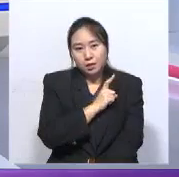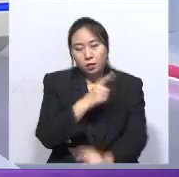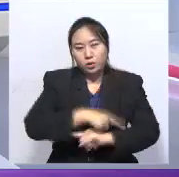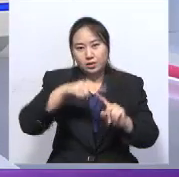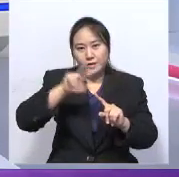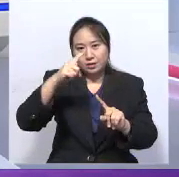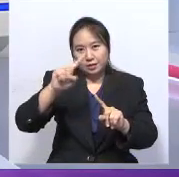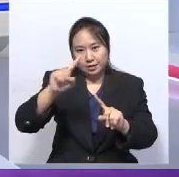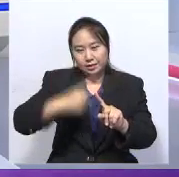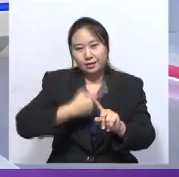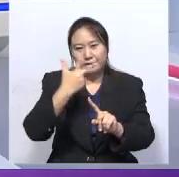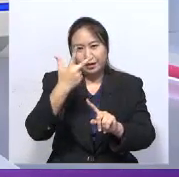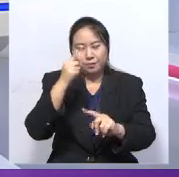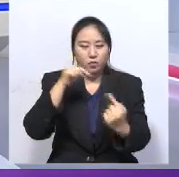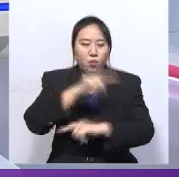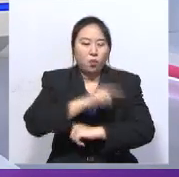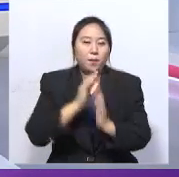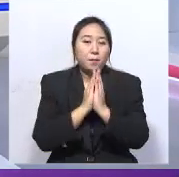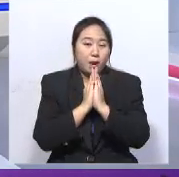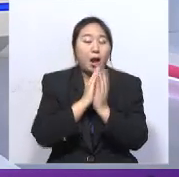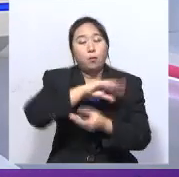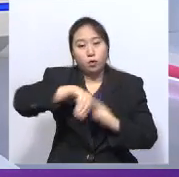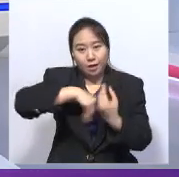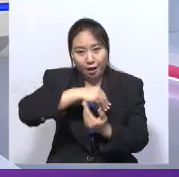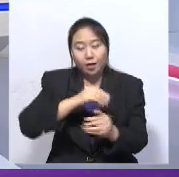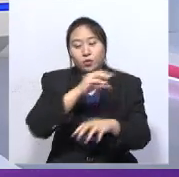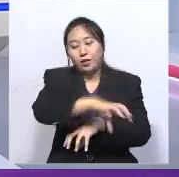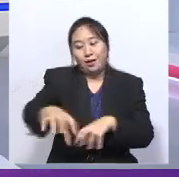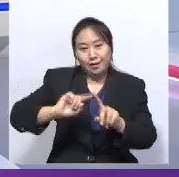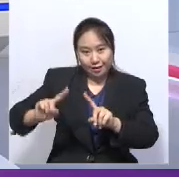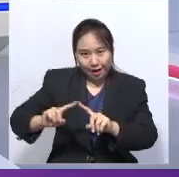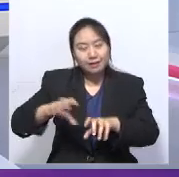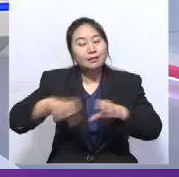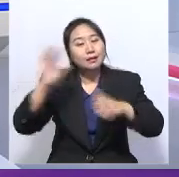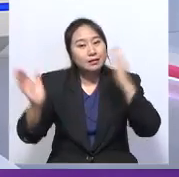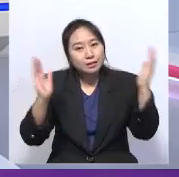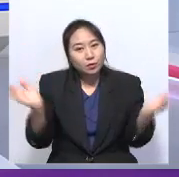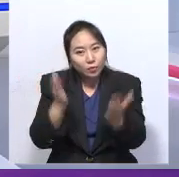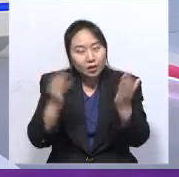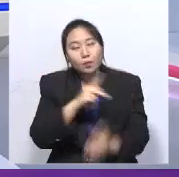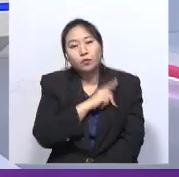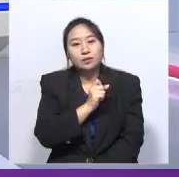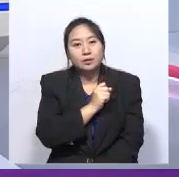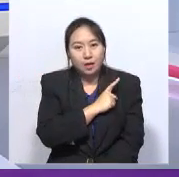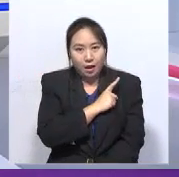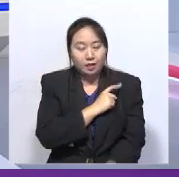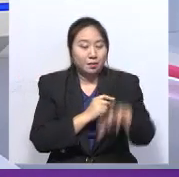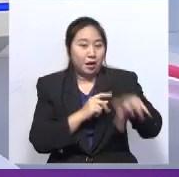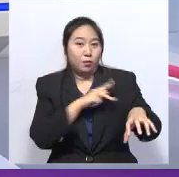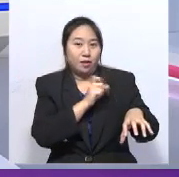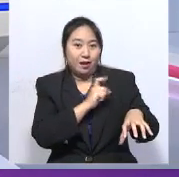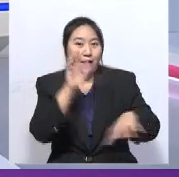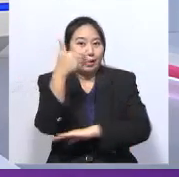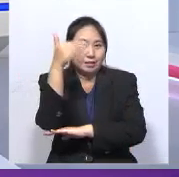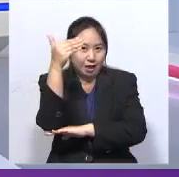ค่ะวันที่1มีนาคมนี้แล้วนะคะเป็นวันมาฆบูชาหน่วยงานต่างๆค่ะเริ่มจัดกิจกรรมส่งเสริมพระพุทธศาสนาโดยสำนักงานพระพุทธศาสนา